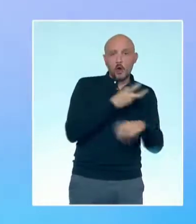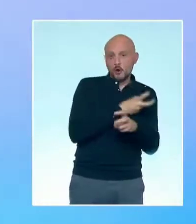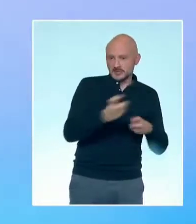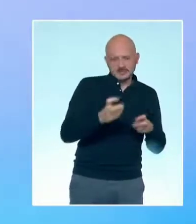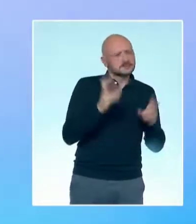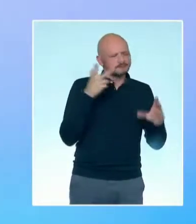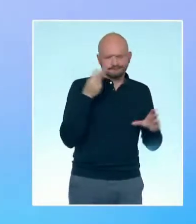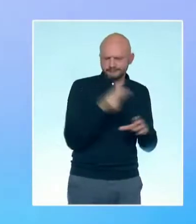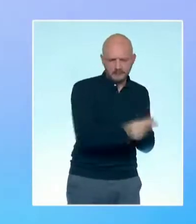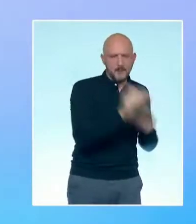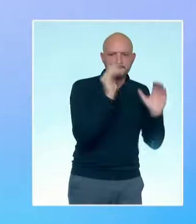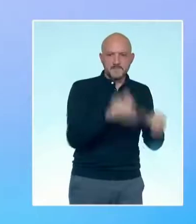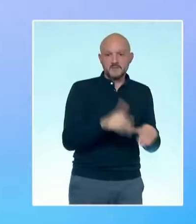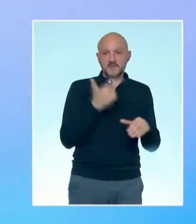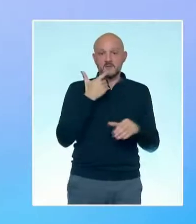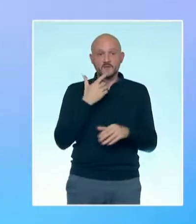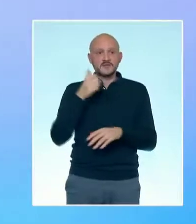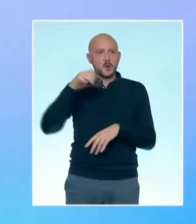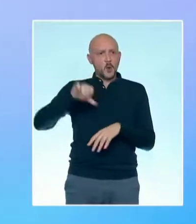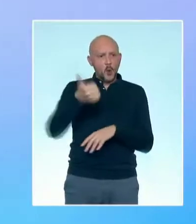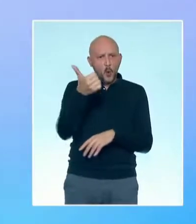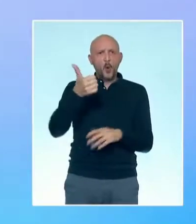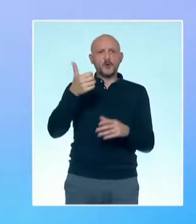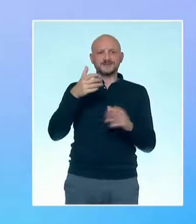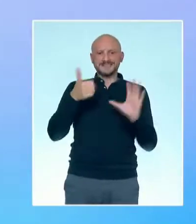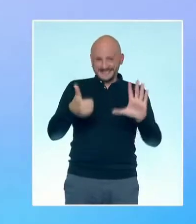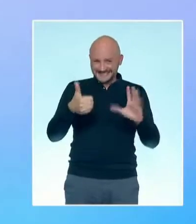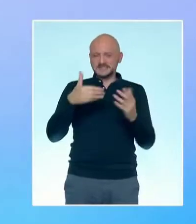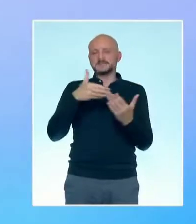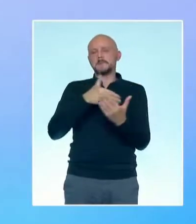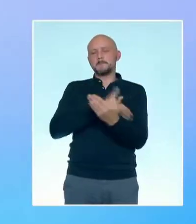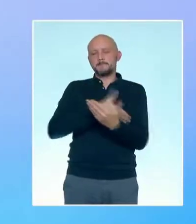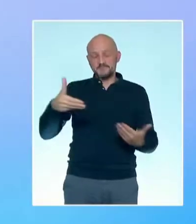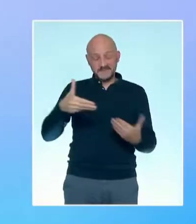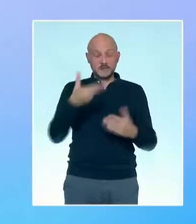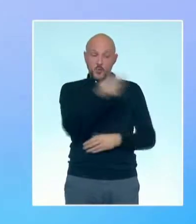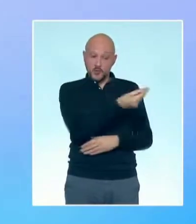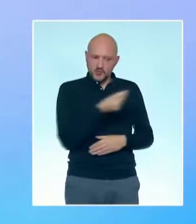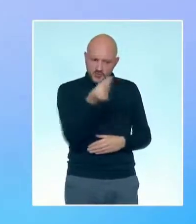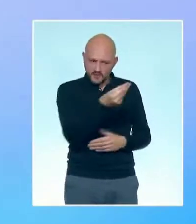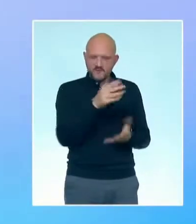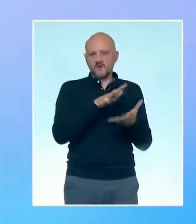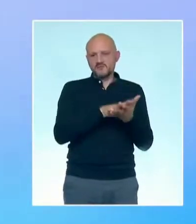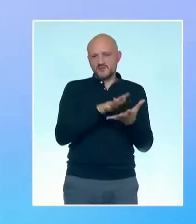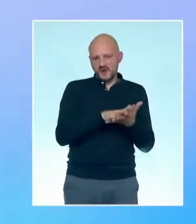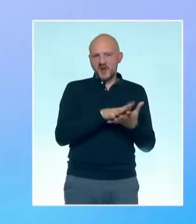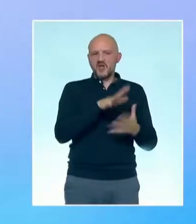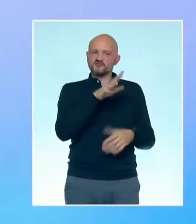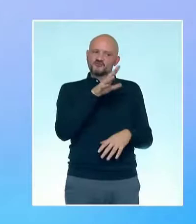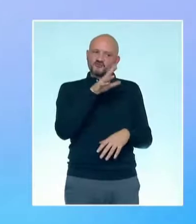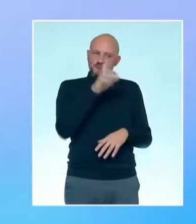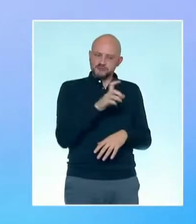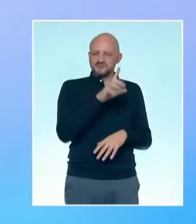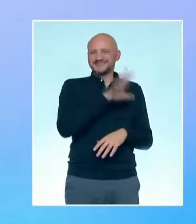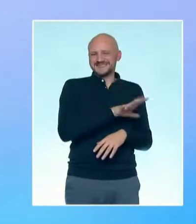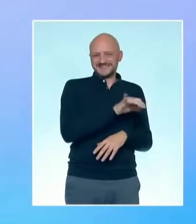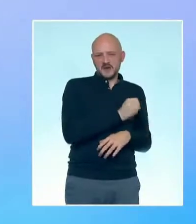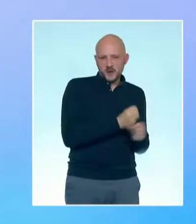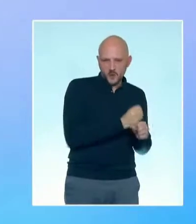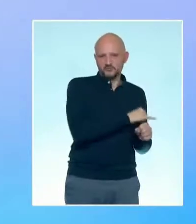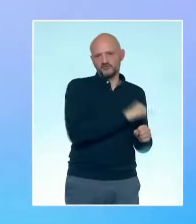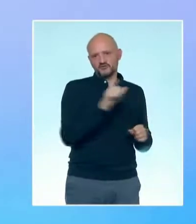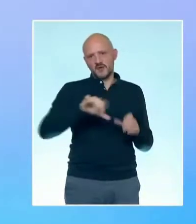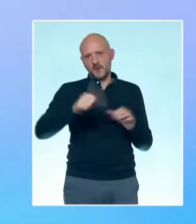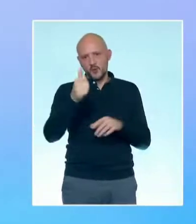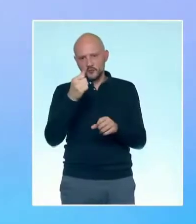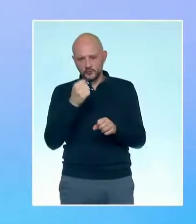mais ça, oui, le sérumpi, c'est possible parce qu'ils veulent pas avoir une hécatombe au niveau du décès des gosses. Mais cela pourrait commencer aux alentours du 20 décembre pour ce qui concerne. Ils changeaient jamais